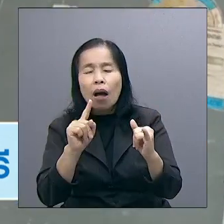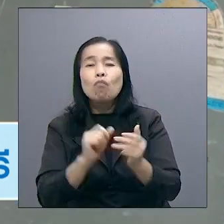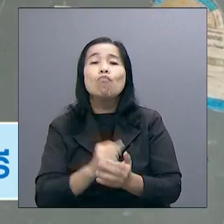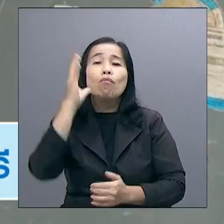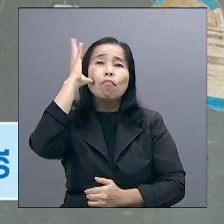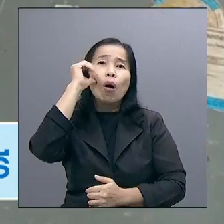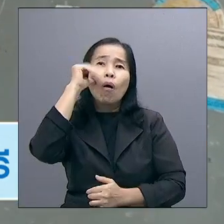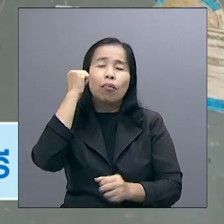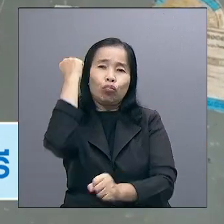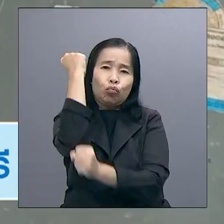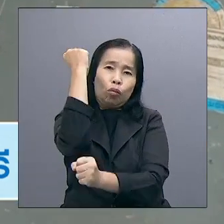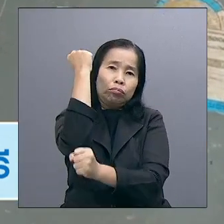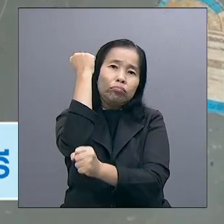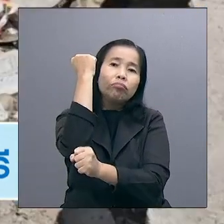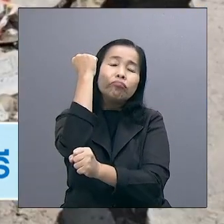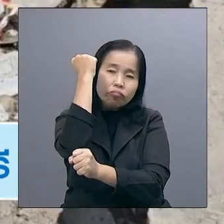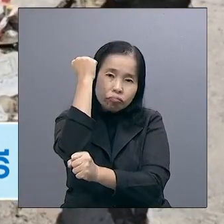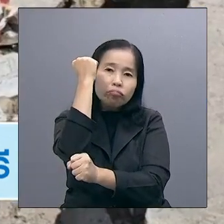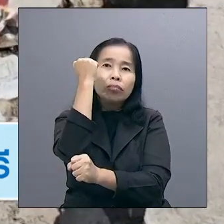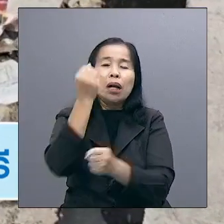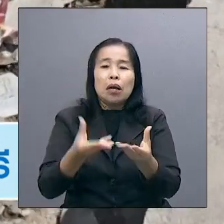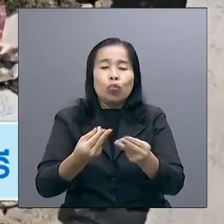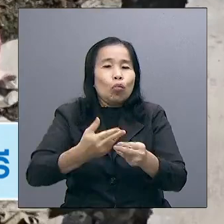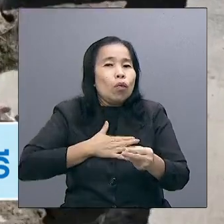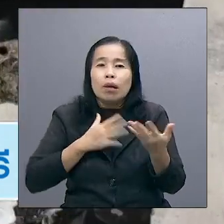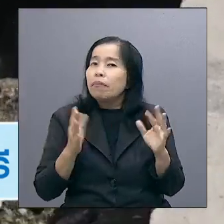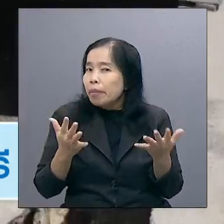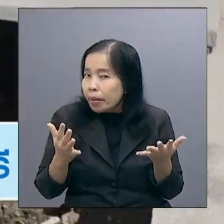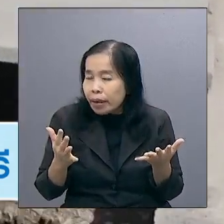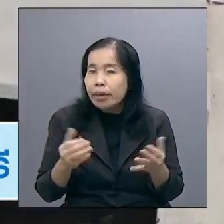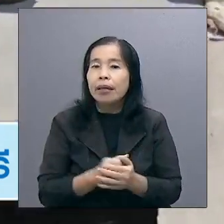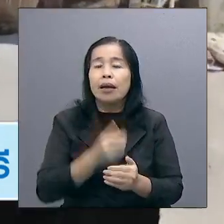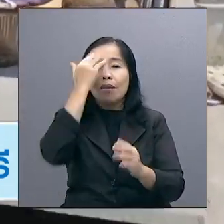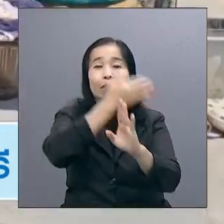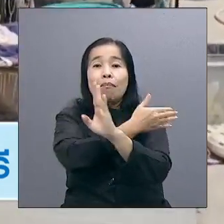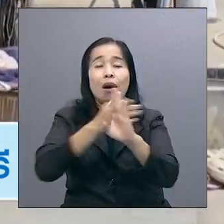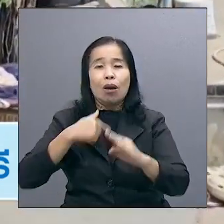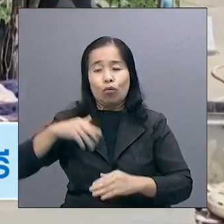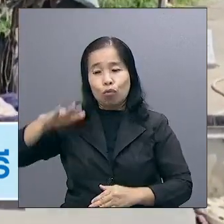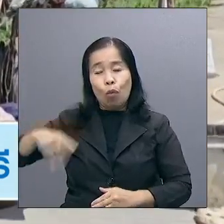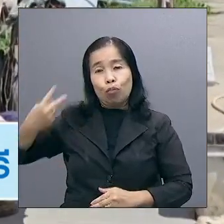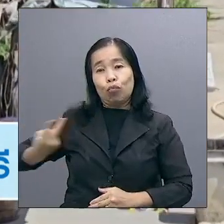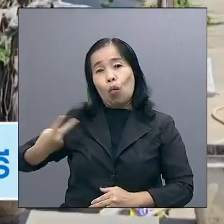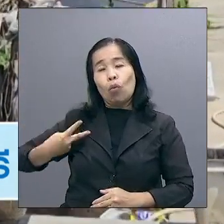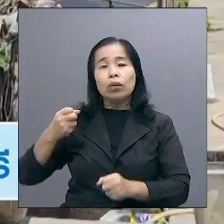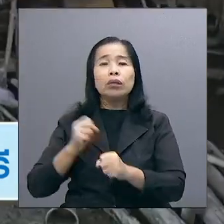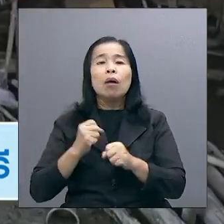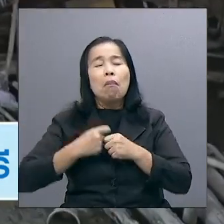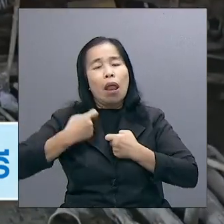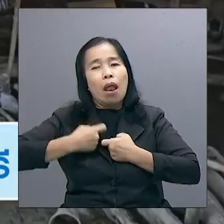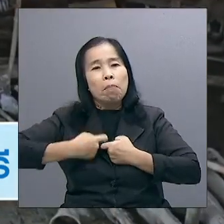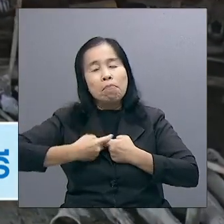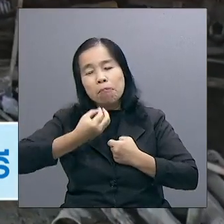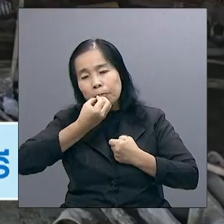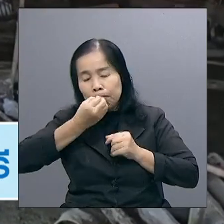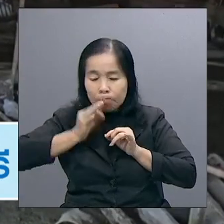วคณพ่อฐานายากจนค่ะไม่มีที่ดเป็ของตัวเองที่ผ่านมาเธอแล้วก็น้สาวใช้ชีิตอยู่อย่างยากลำบาก